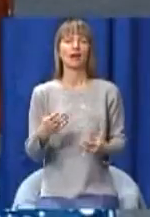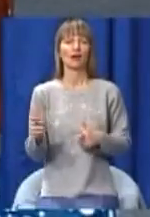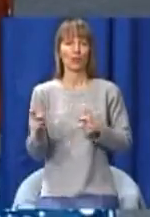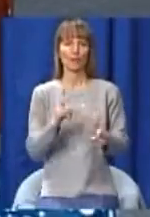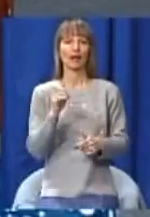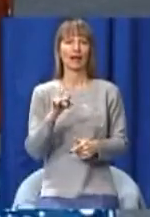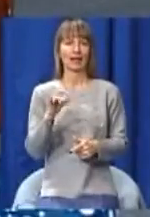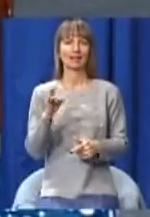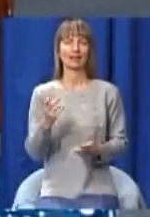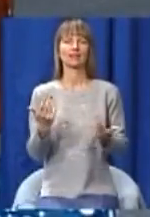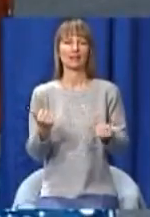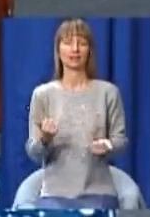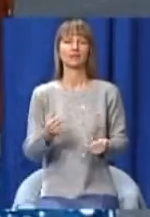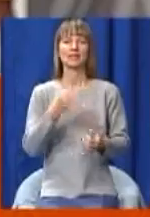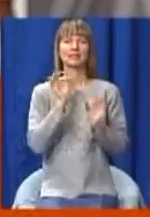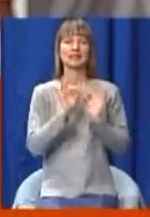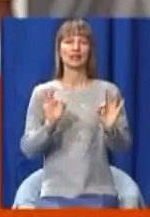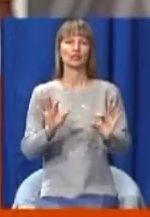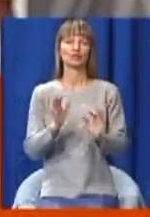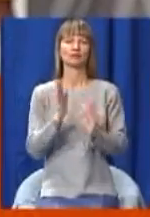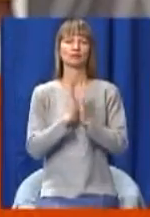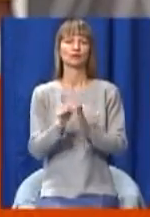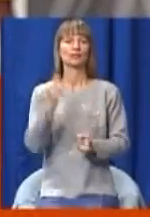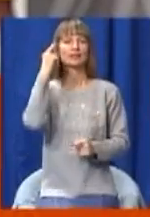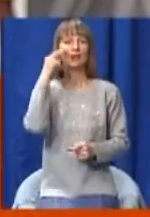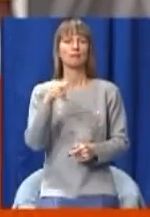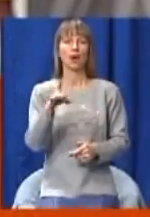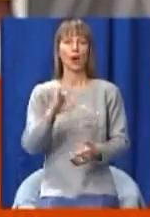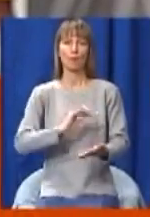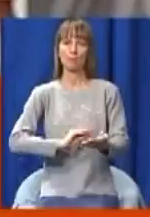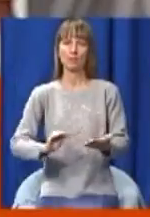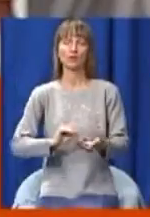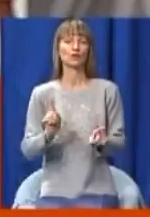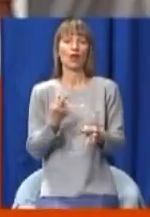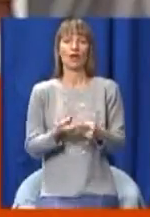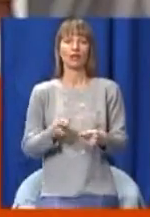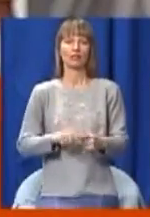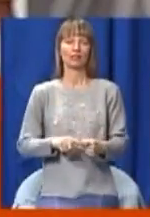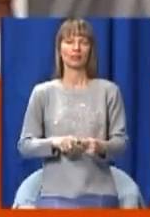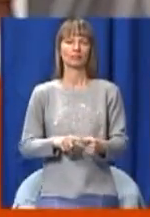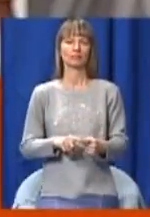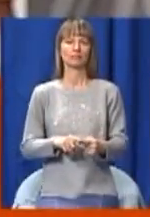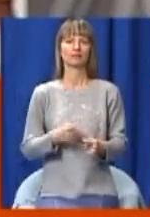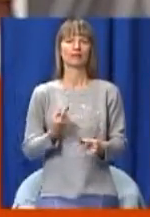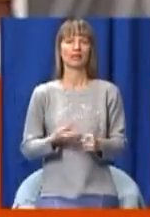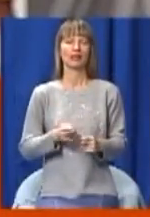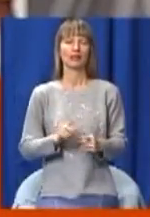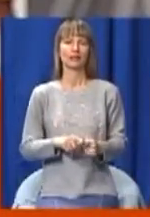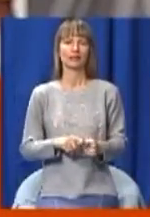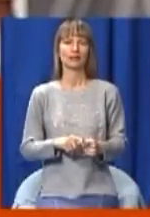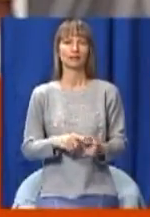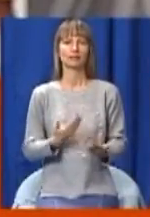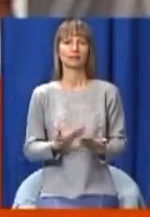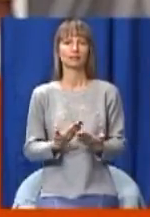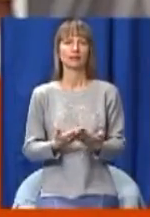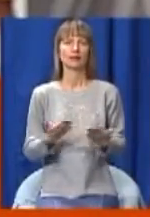готові? Так. Розкажи мені, будь ласка, що ти знаєш про письменність? Що це таке в твоєму розумінні? Це,